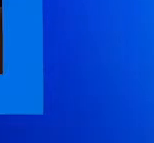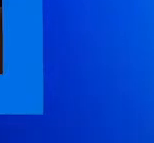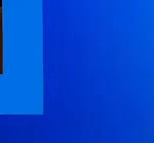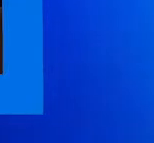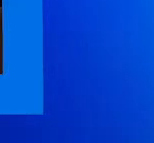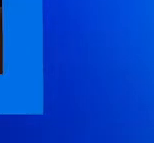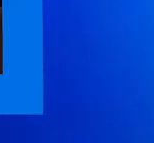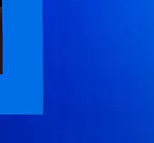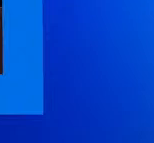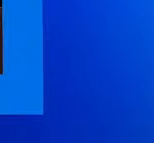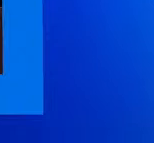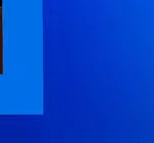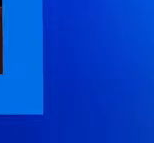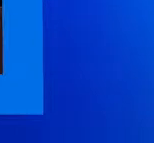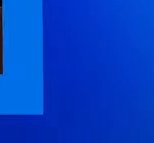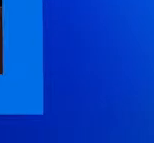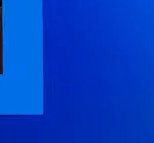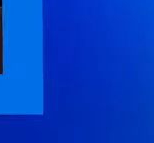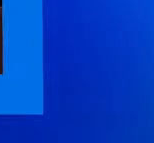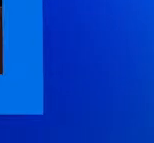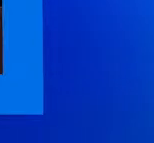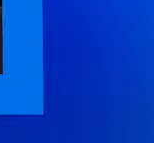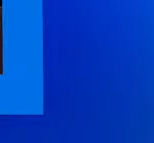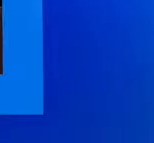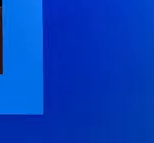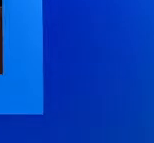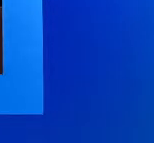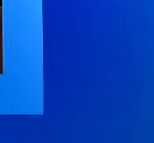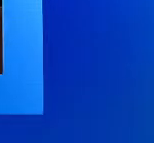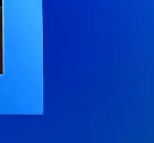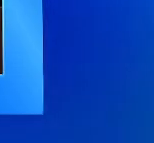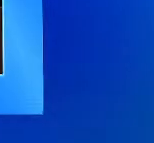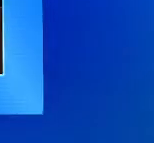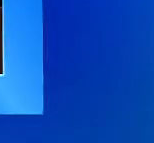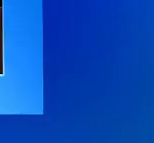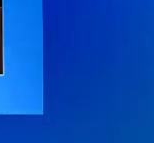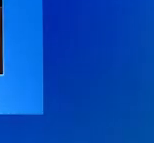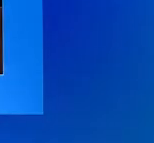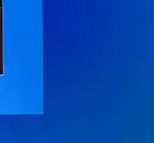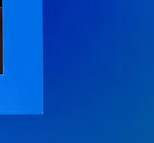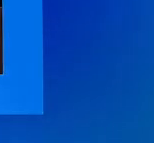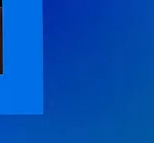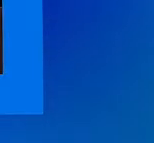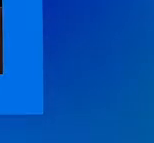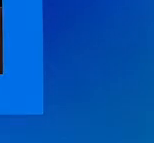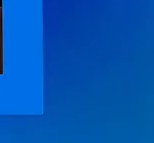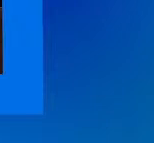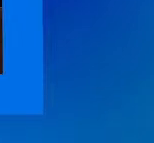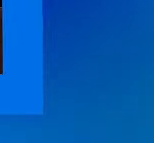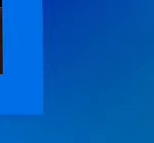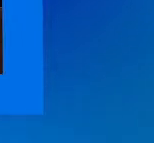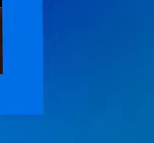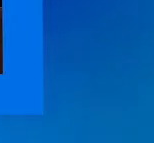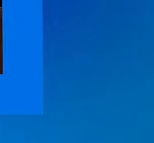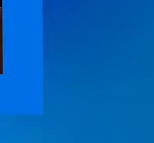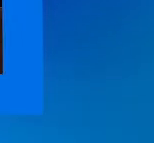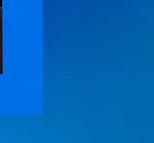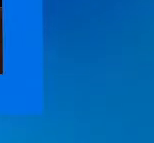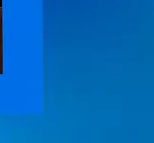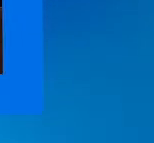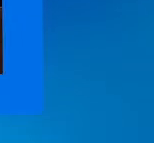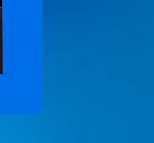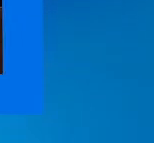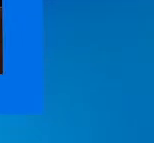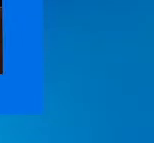plongeons dans le feu de l'Esprit Saint le Feu de l'Esprit Saint descendra sur vous vous joindra spécialement de